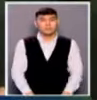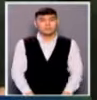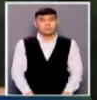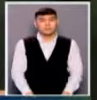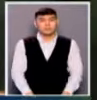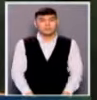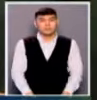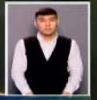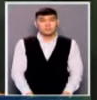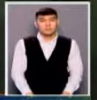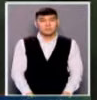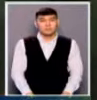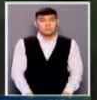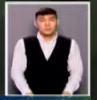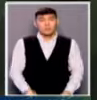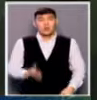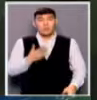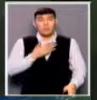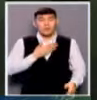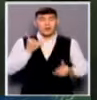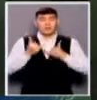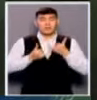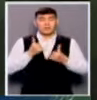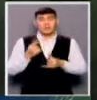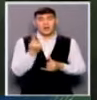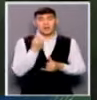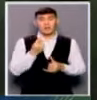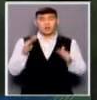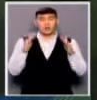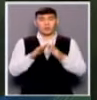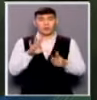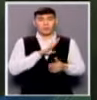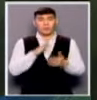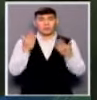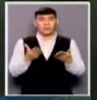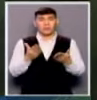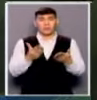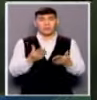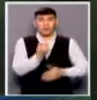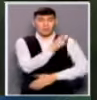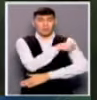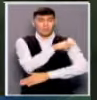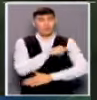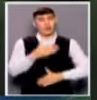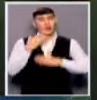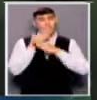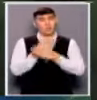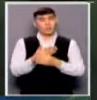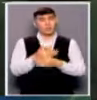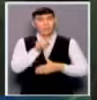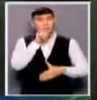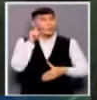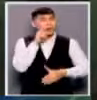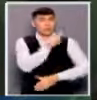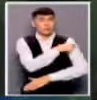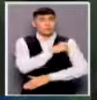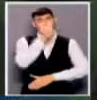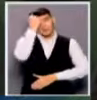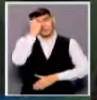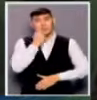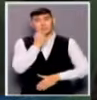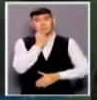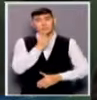3 килограмм. Невестка была одна дома, я пришла позже. Оказал медицинскую помощь молодой врач. Спасибо ему за то,